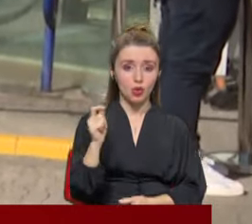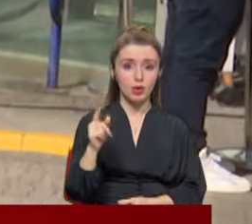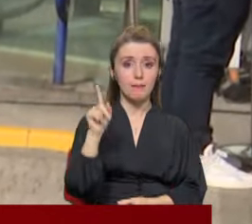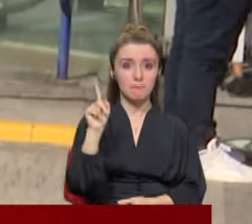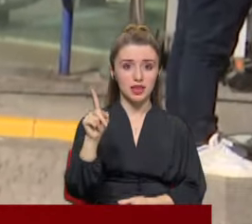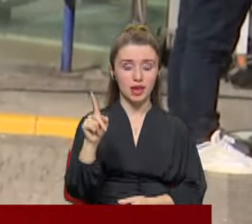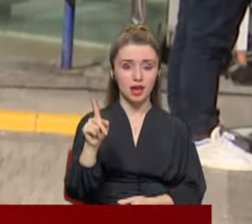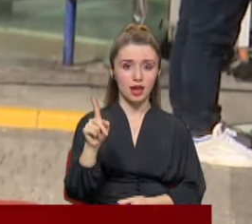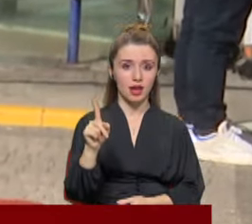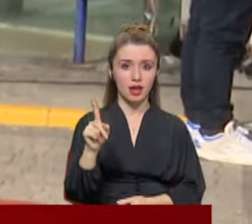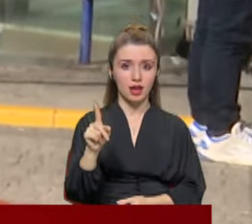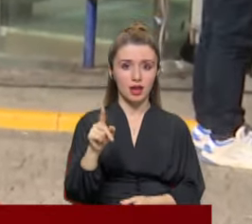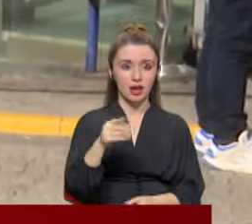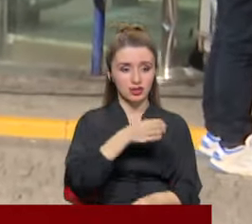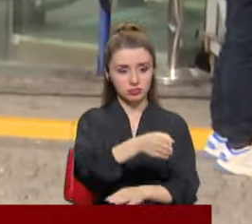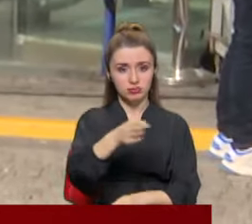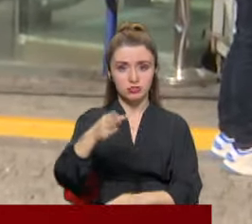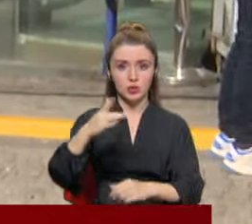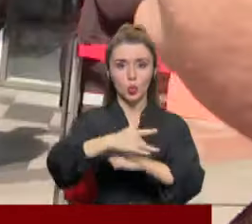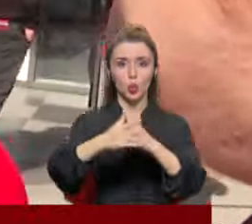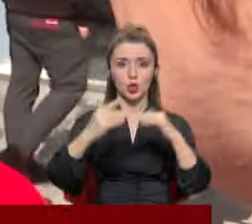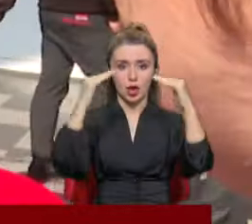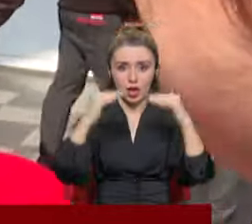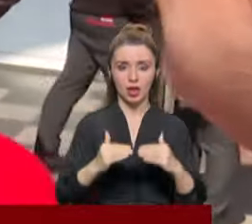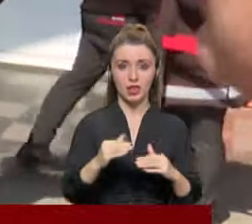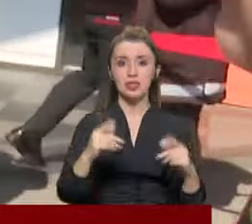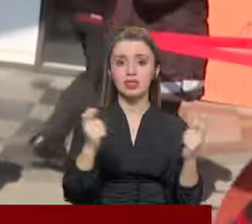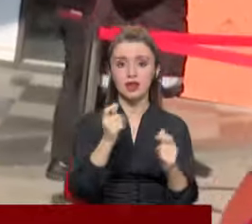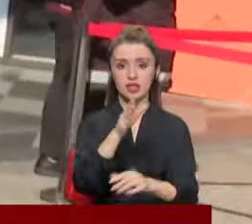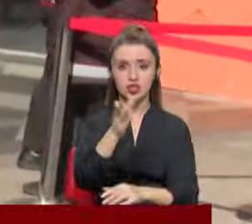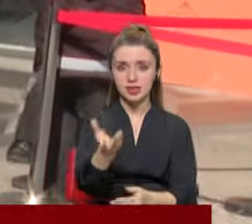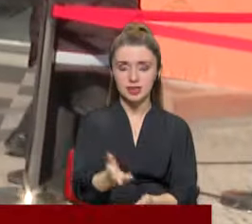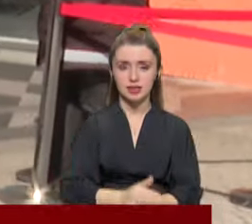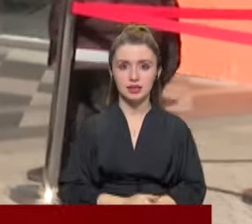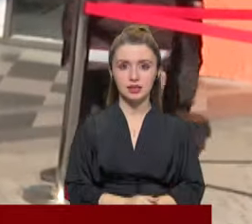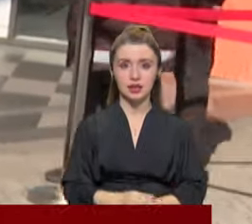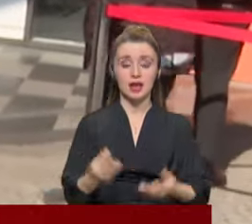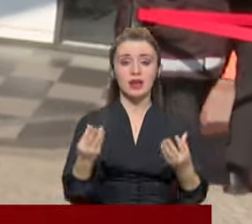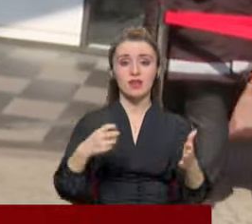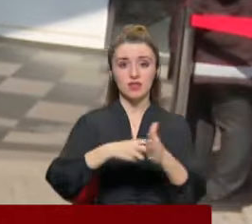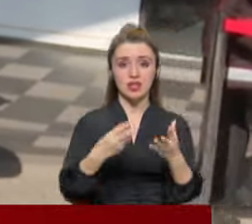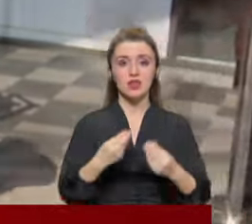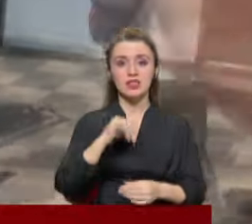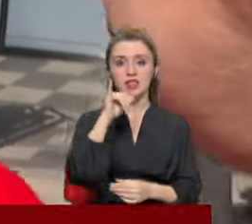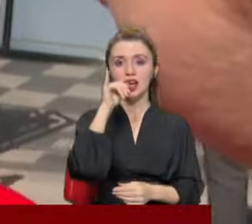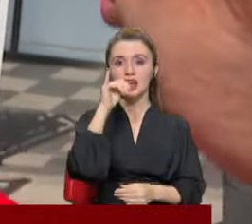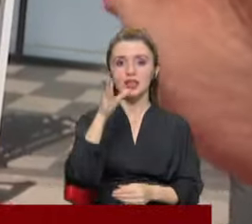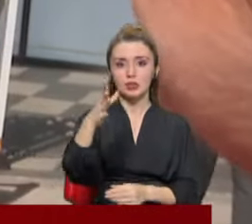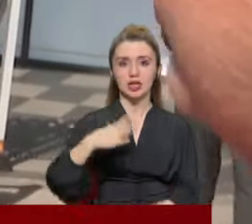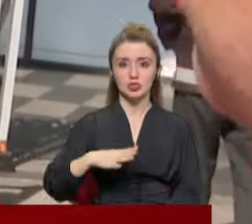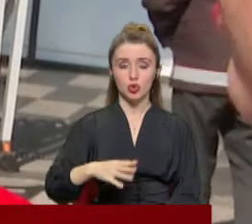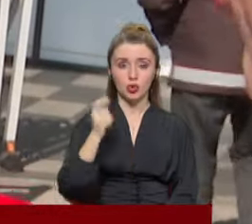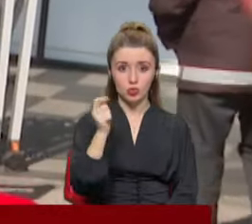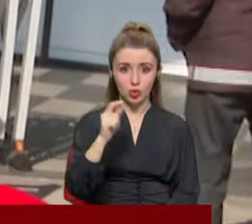de girebileceğimiz ülke sayısı azalmış. Nereye gideceksiniz? Eğer verirlerse bize İtalya'ya gideceğiz. Nasıl, zor